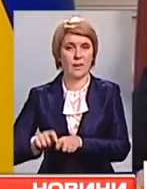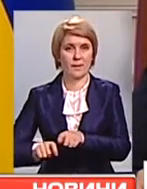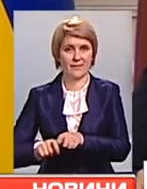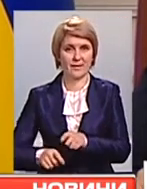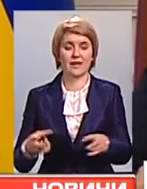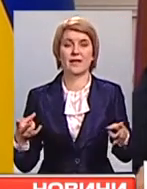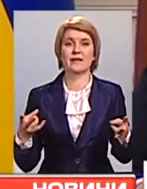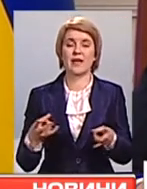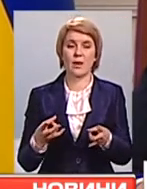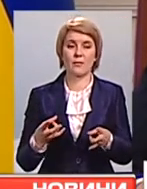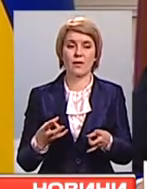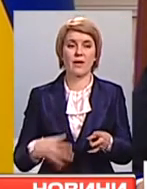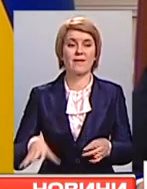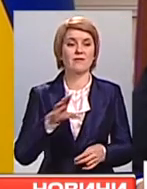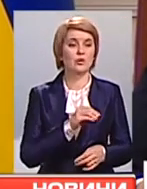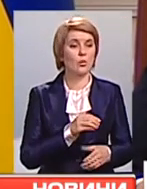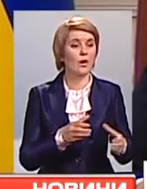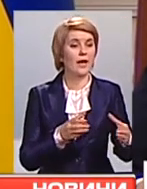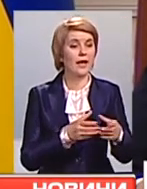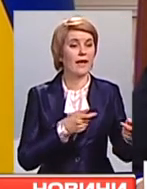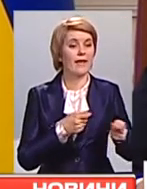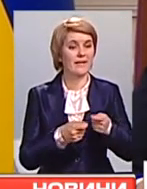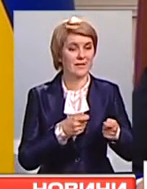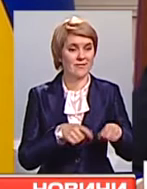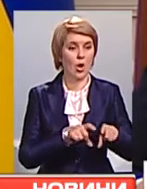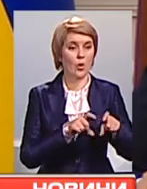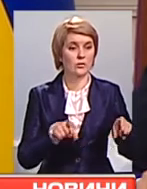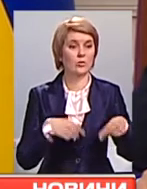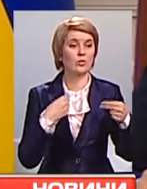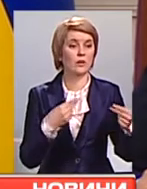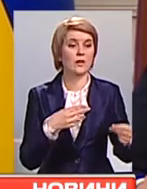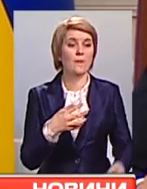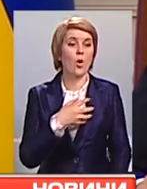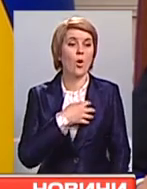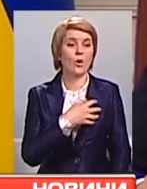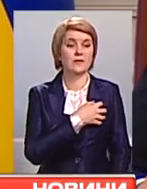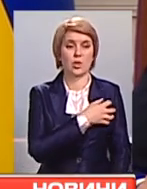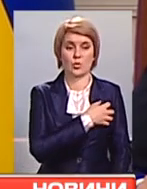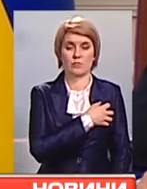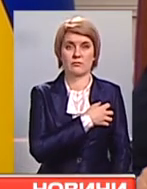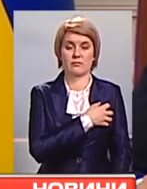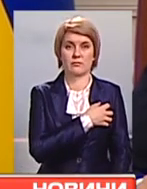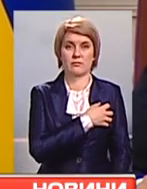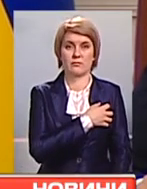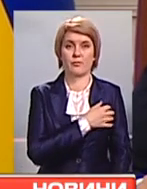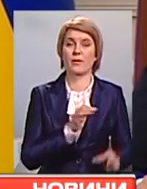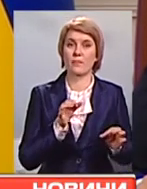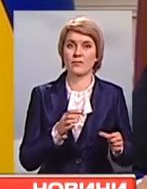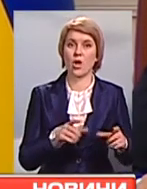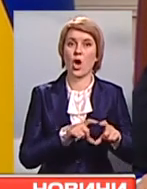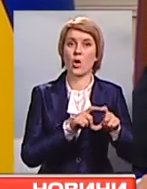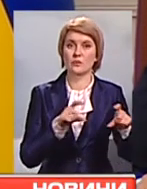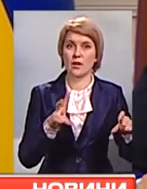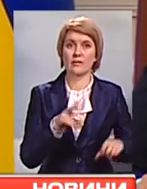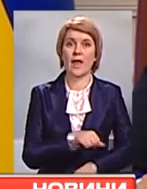треба всьому керівництву концерна дати по ордену. Щоправда, концерн майже на